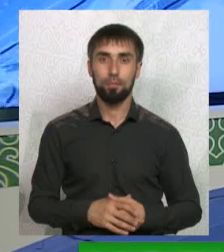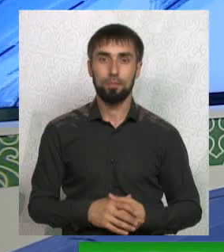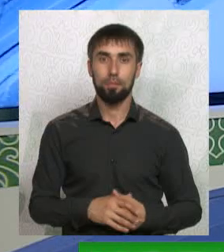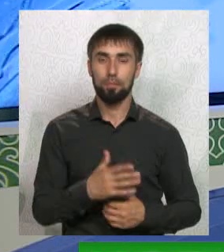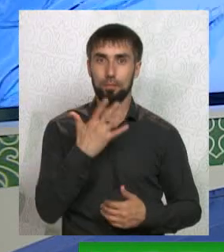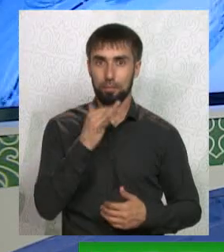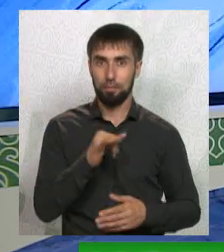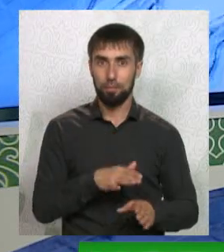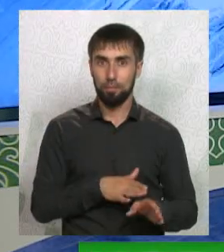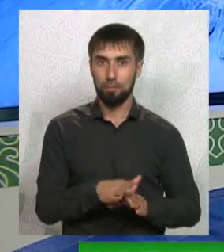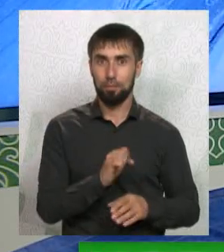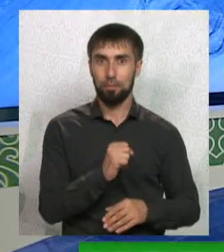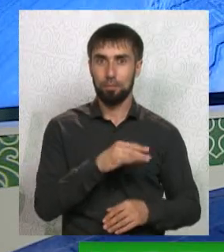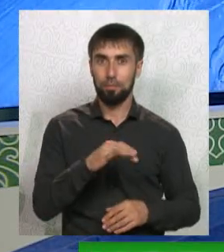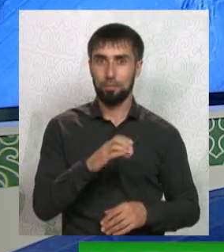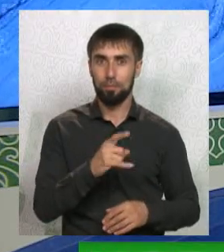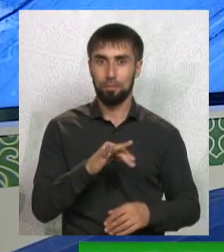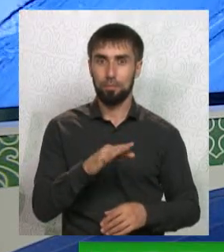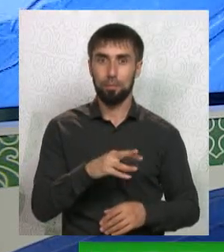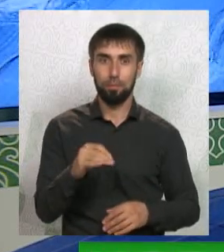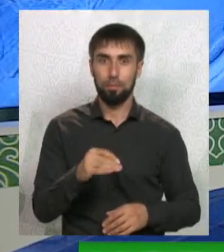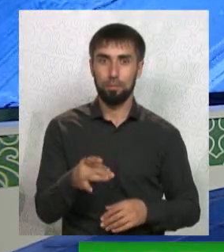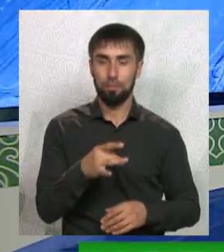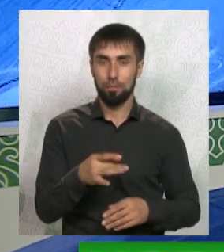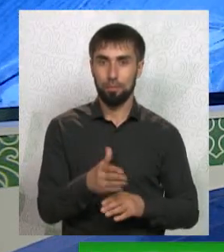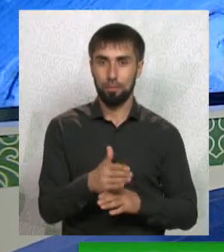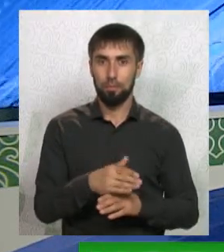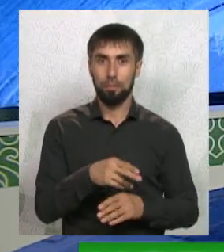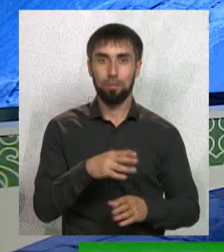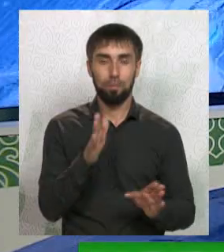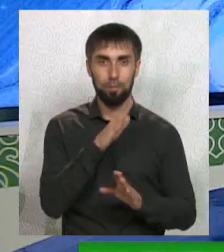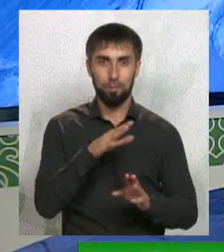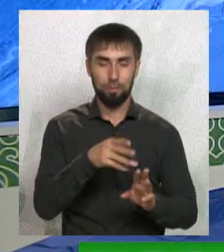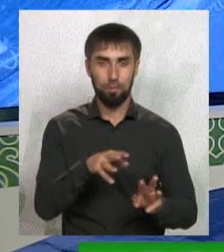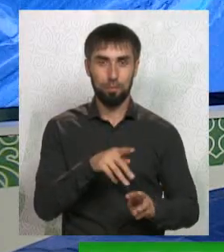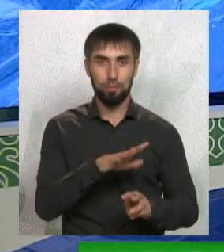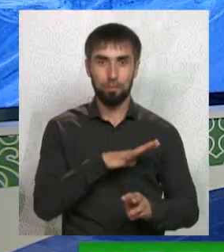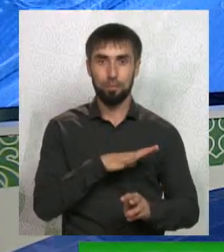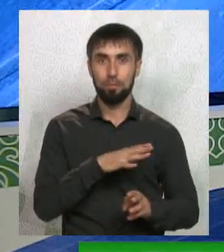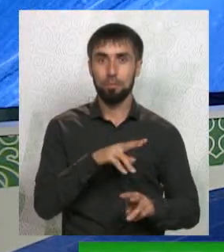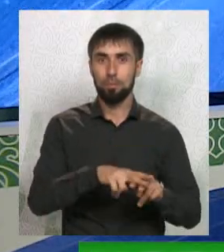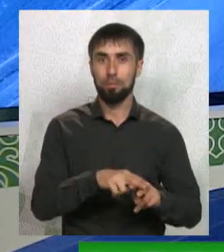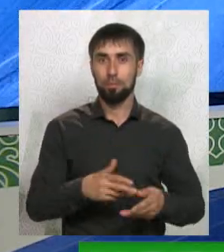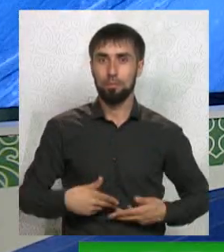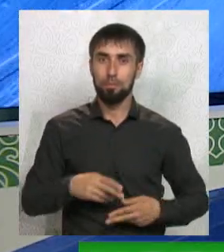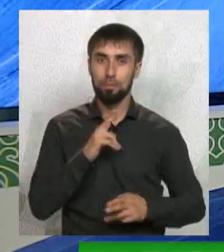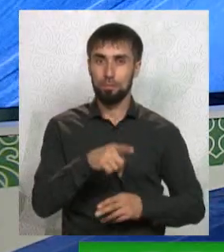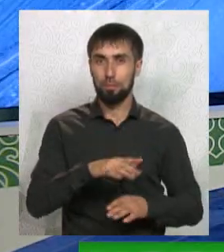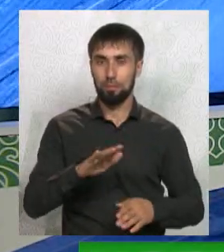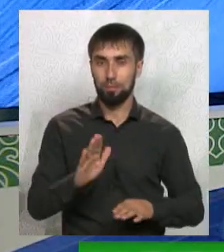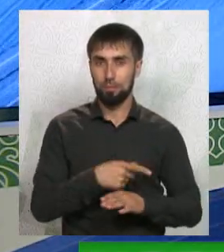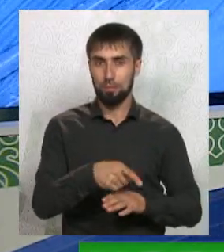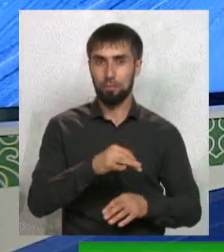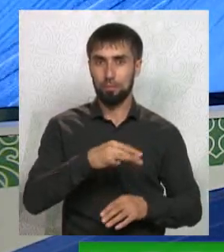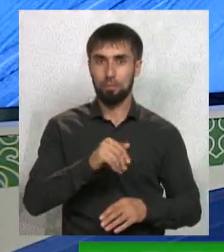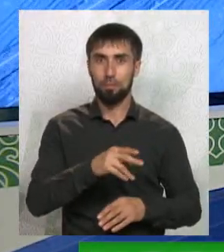Запах и полная антисанитария. В Межрегиональное управление Росприроднадзора по республике поступило обращение местных жителей с просьбой устранить утечку в